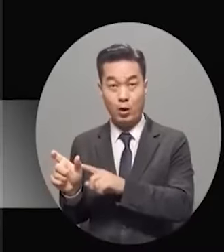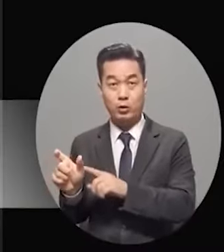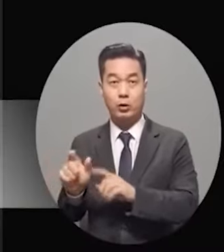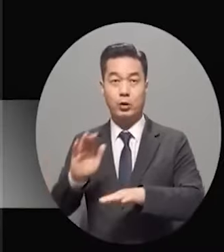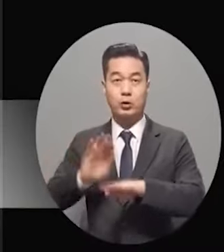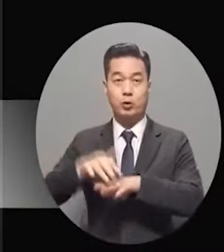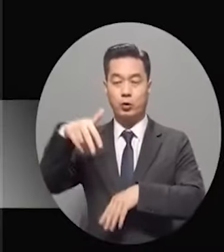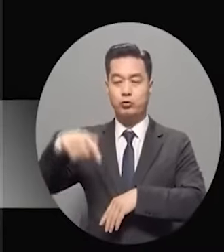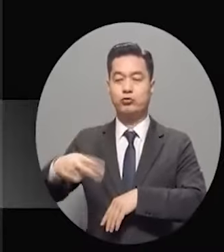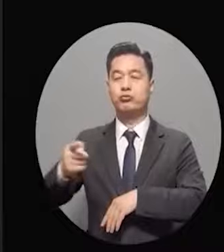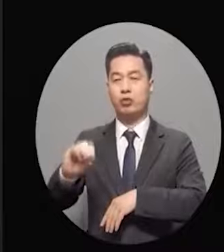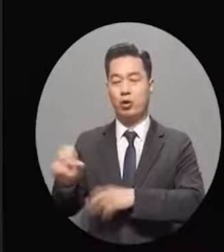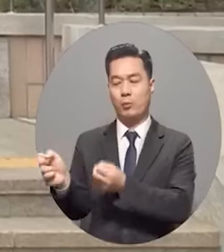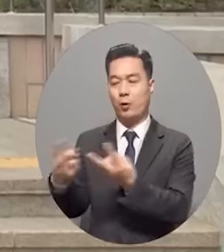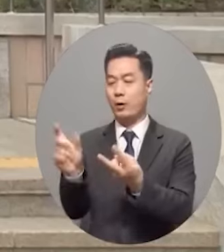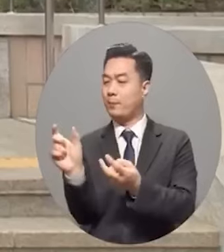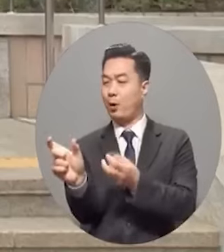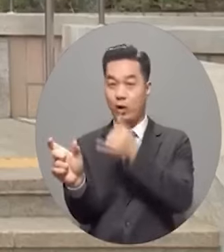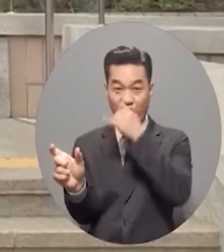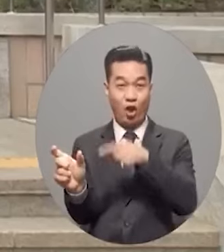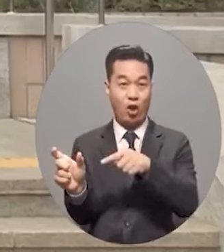손준성 보냄 표시가 붙었습니다.